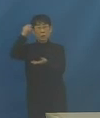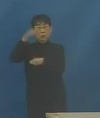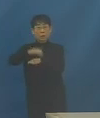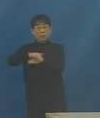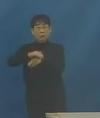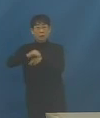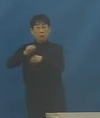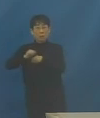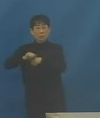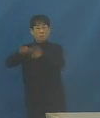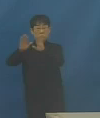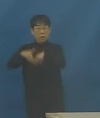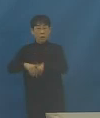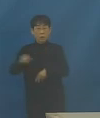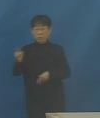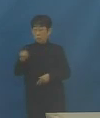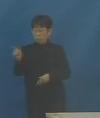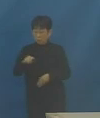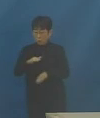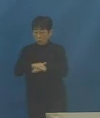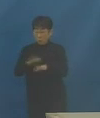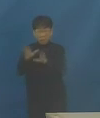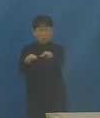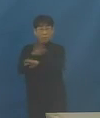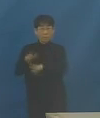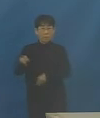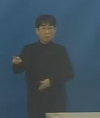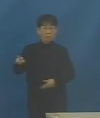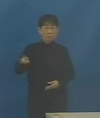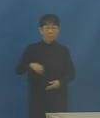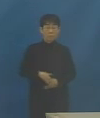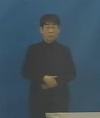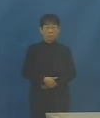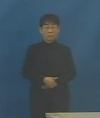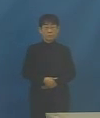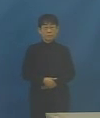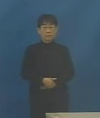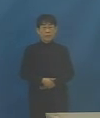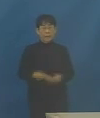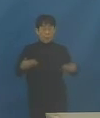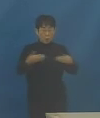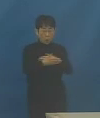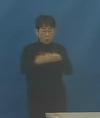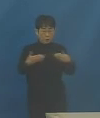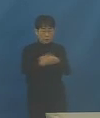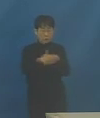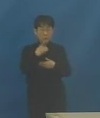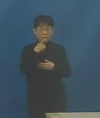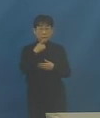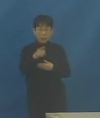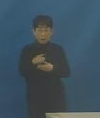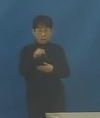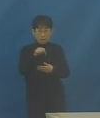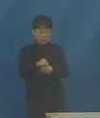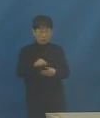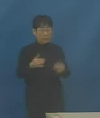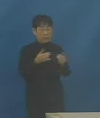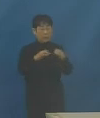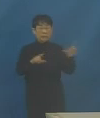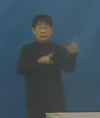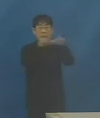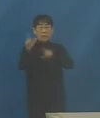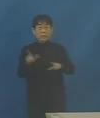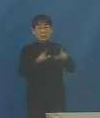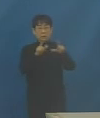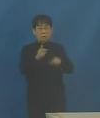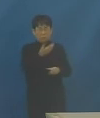ことですよねでやはりあのへ交通というのはあの生活の基本的なインフラで